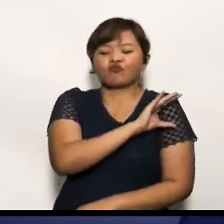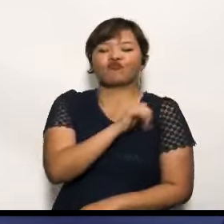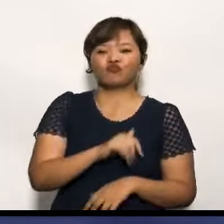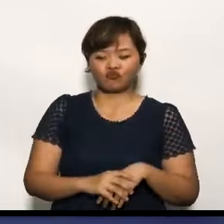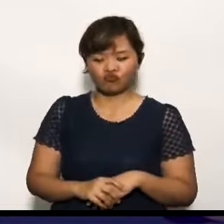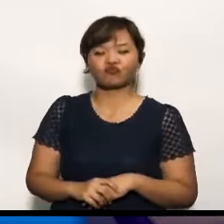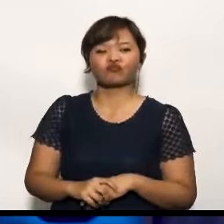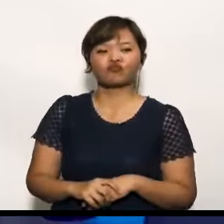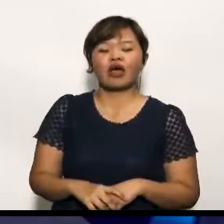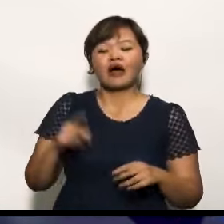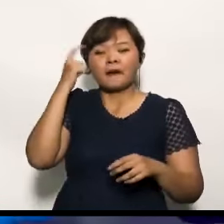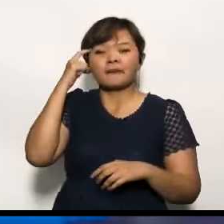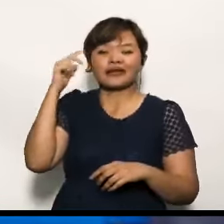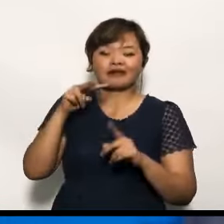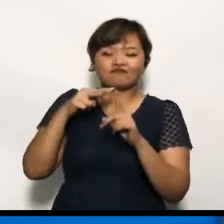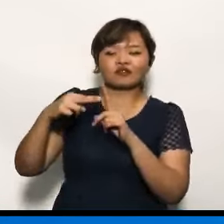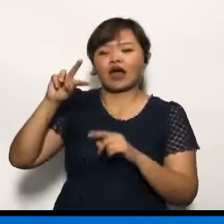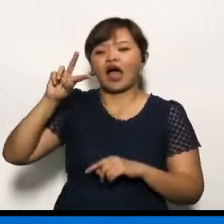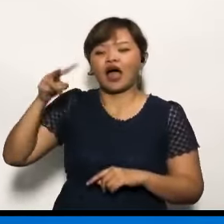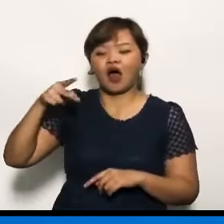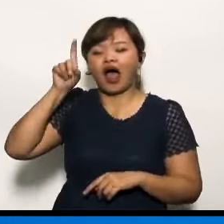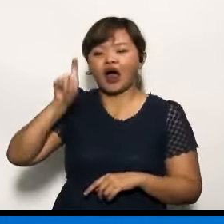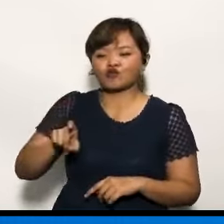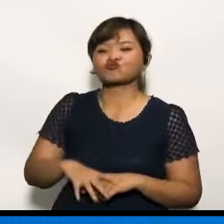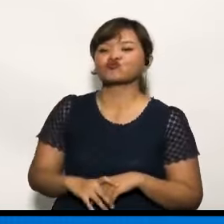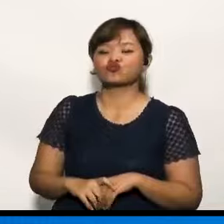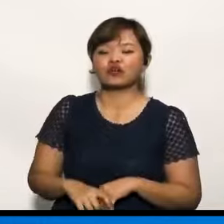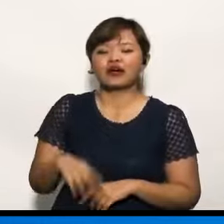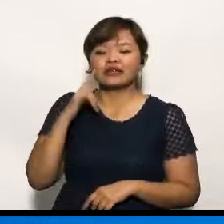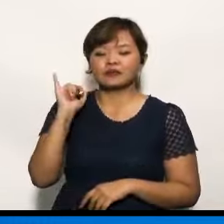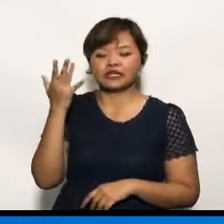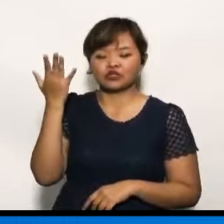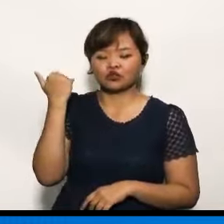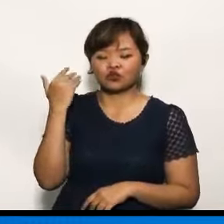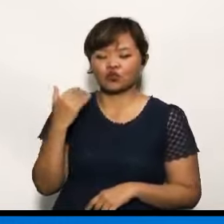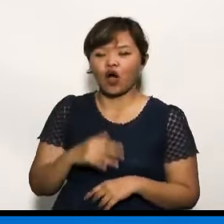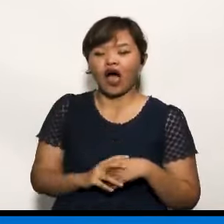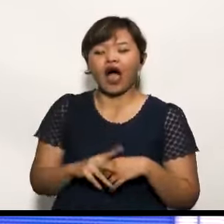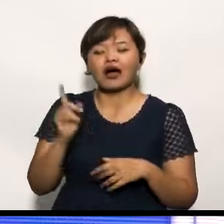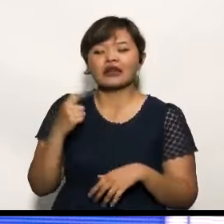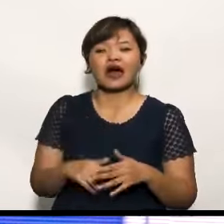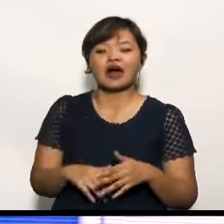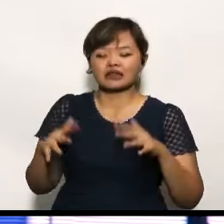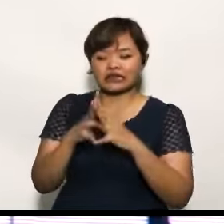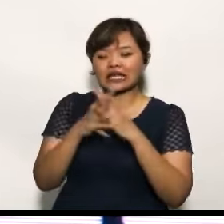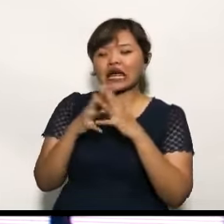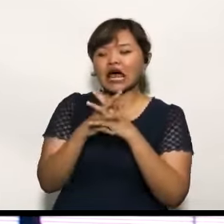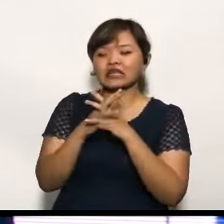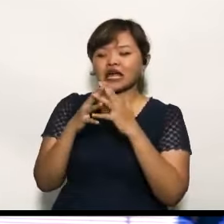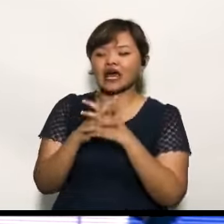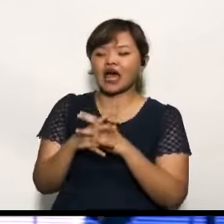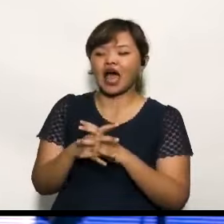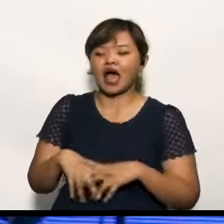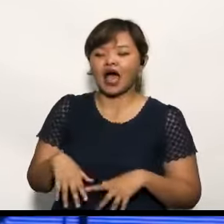pemikiran kita. Dan seperti bangsa Israel ini, yang waktu itu hidup di tanah nomad. Mereka gak punya satu